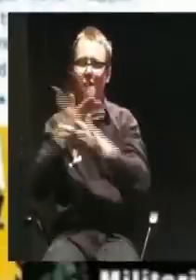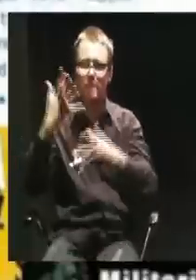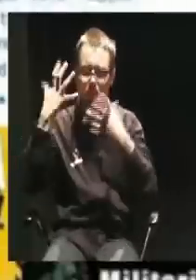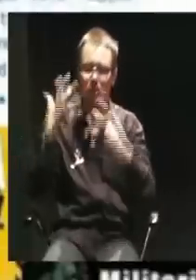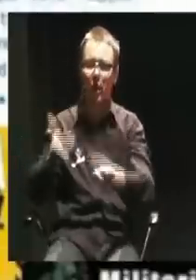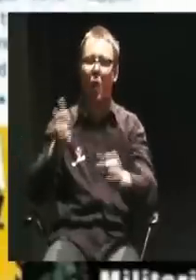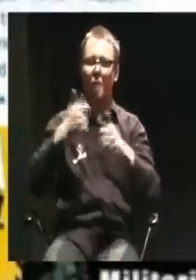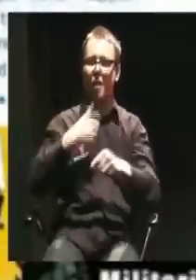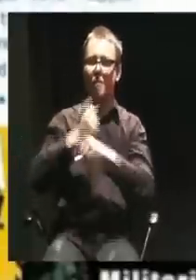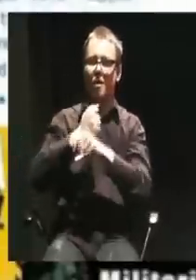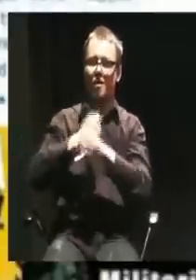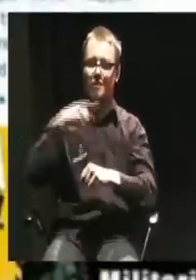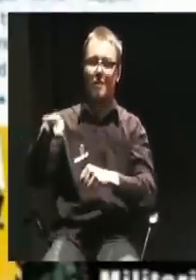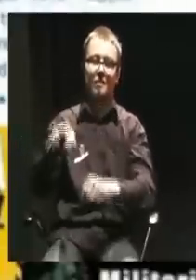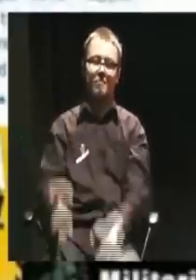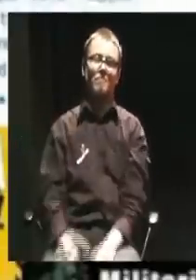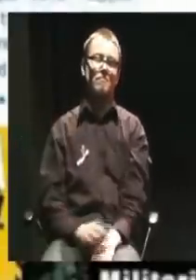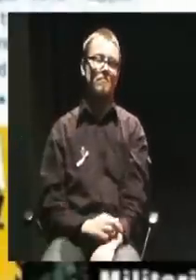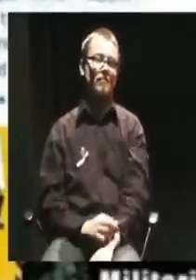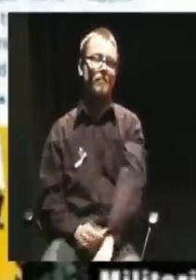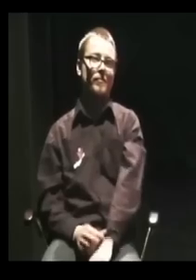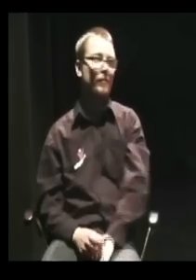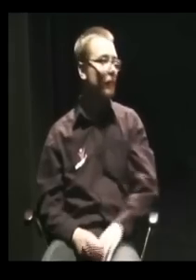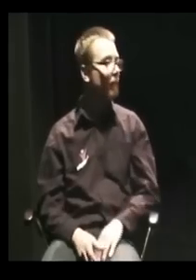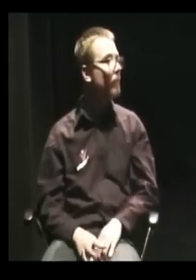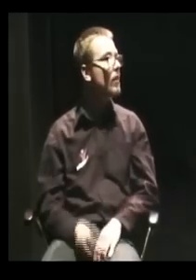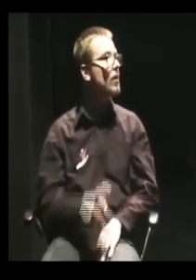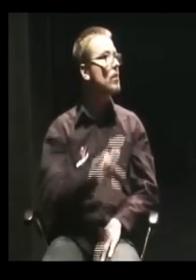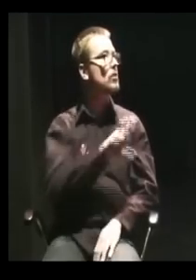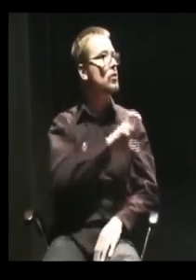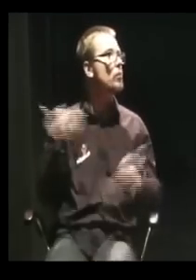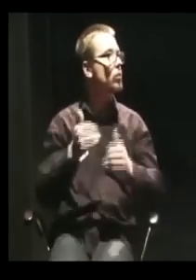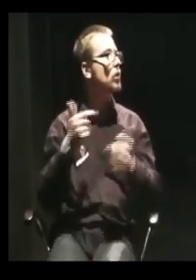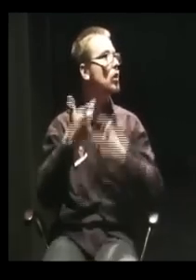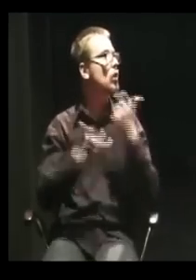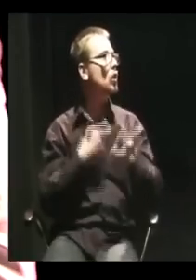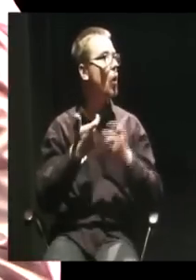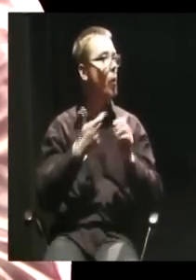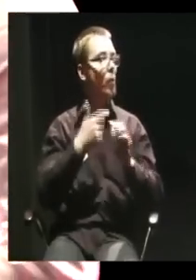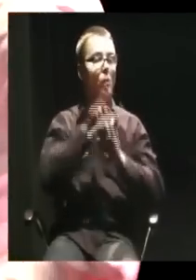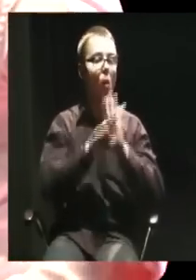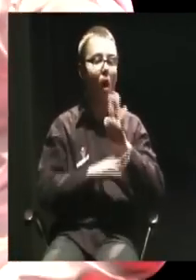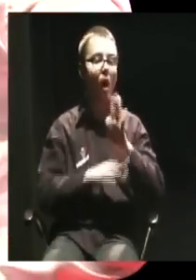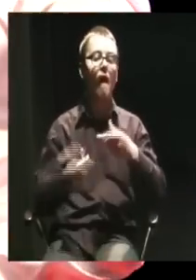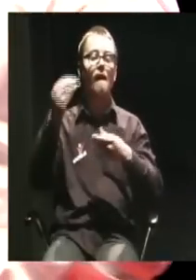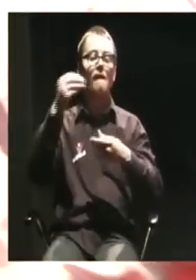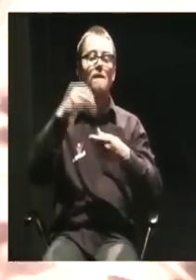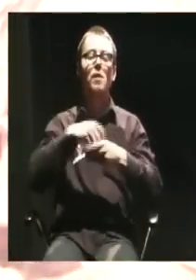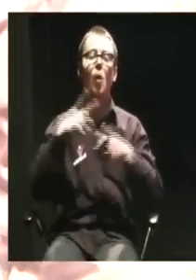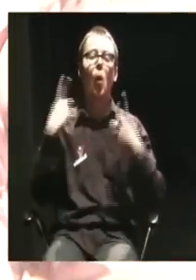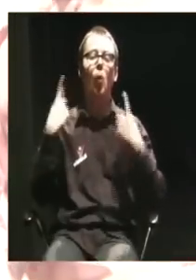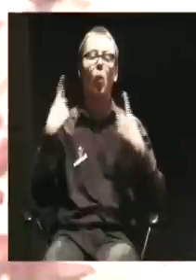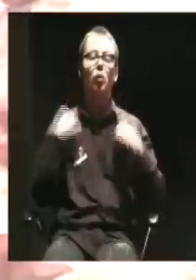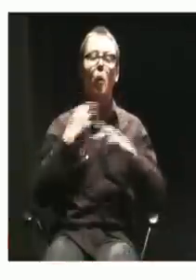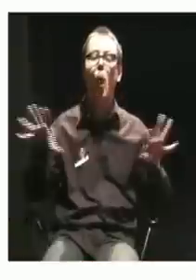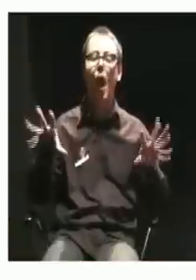się do nas odezwać. Dziękujemy. Czy można zrobić program z udziałem największych gwiazd? Oczywiście, że można. Przez wiele lat marzyłem o tym, żeby